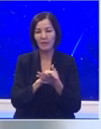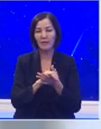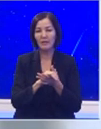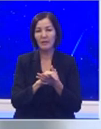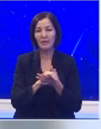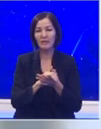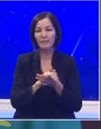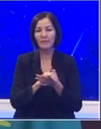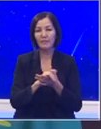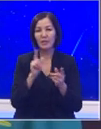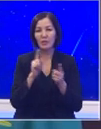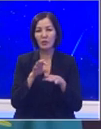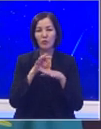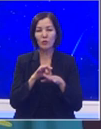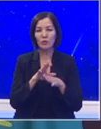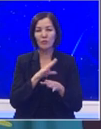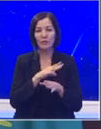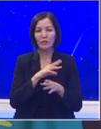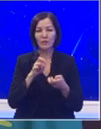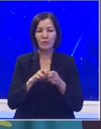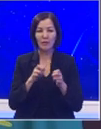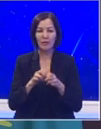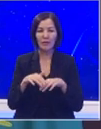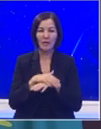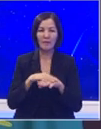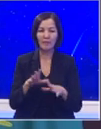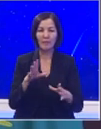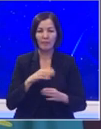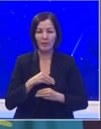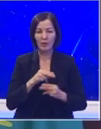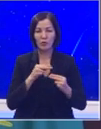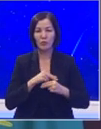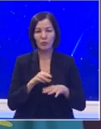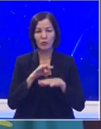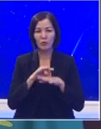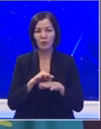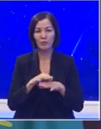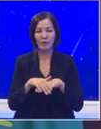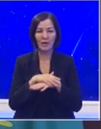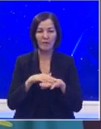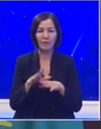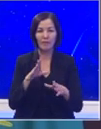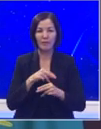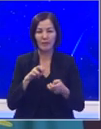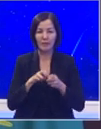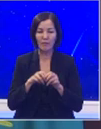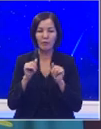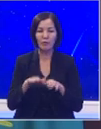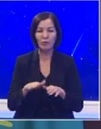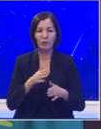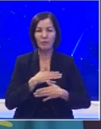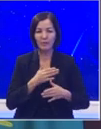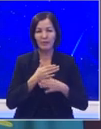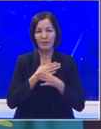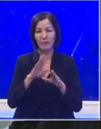осындай мүмкіндік беріп отыр. Осындай мәселелердің барлығында халықпен бірге жұмыс жасап, халықпен бірге осы мәселелердің оңтайлы шешілуіне біз ықпал